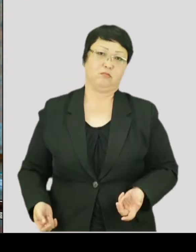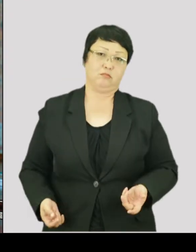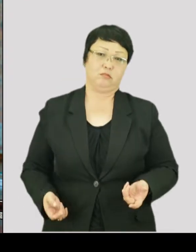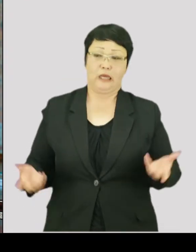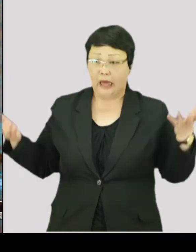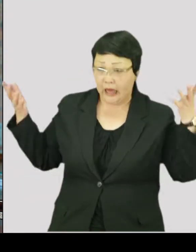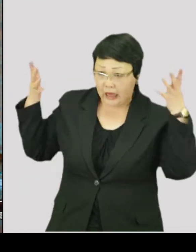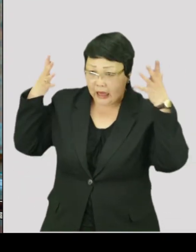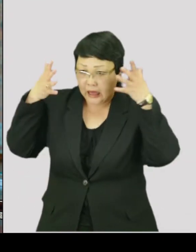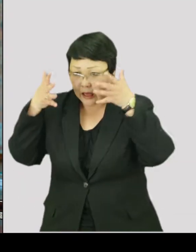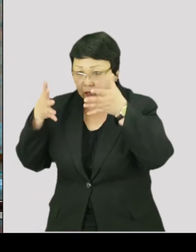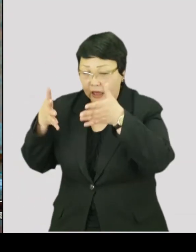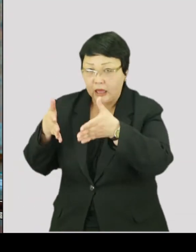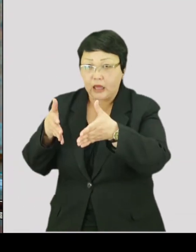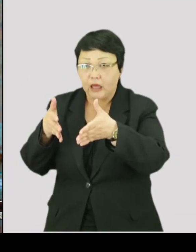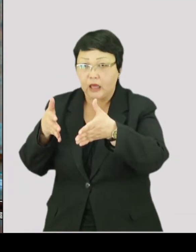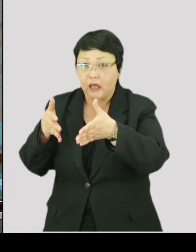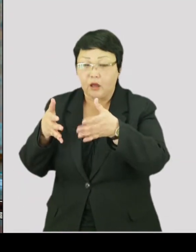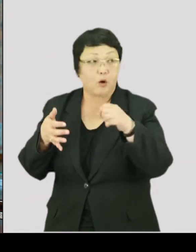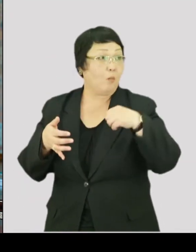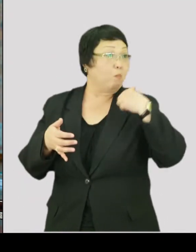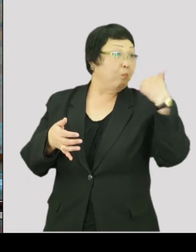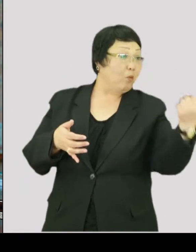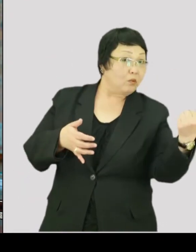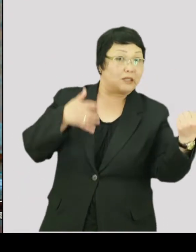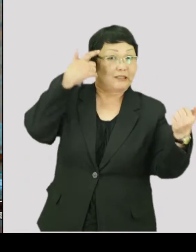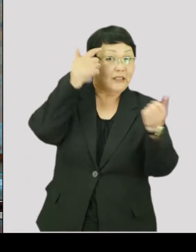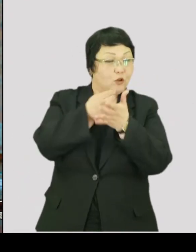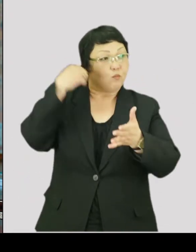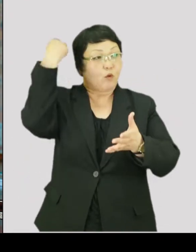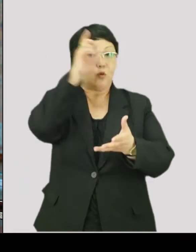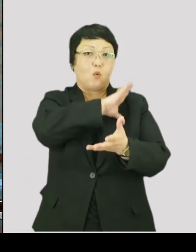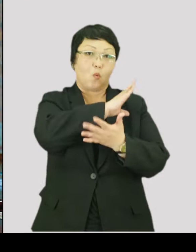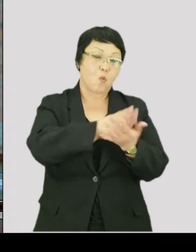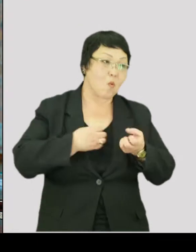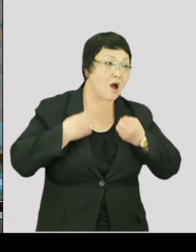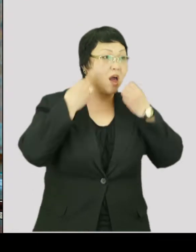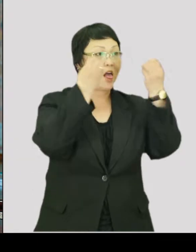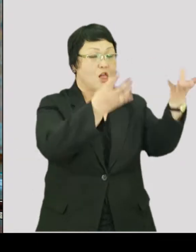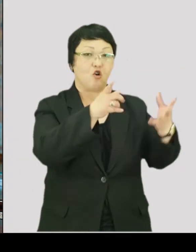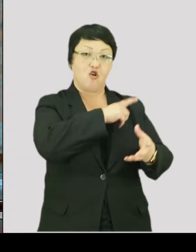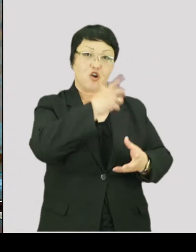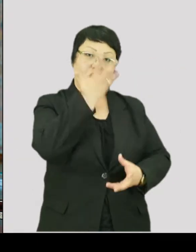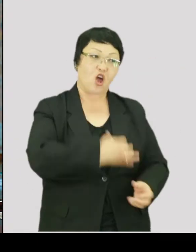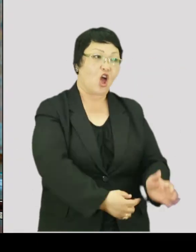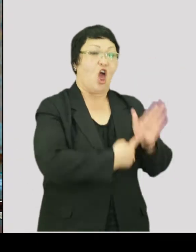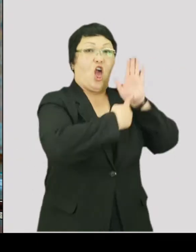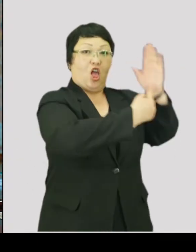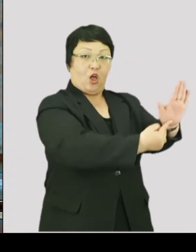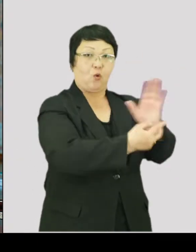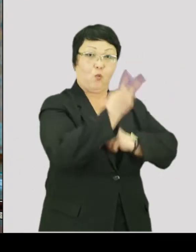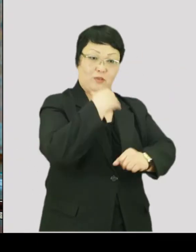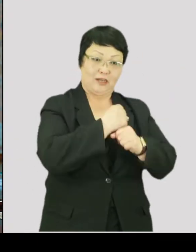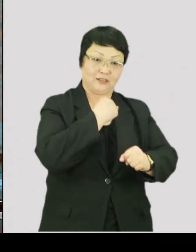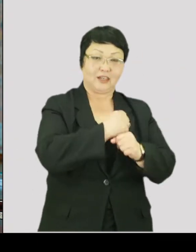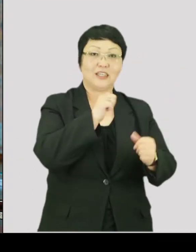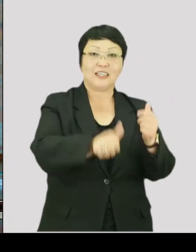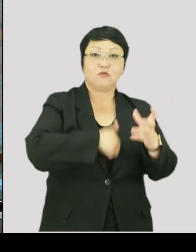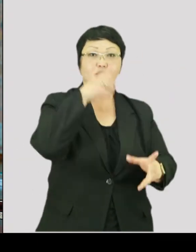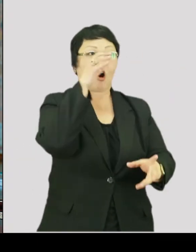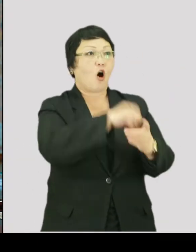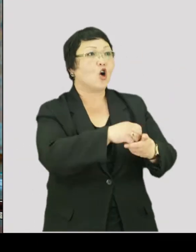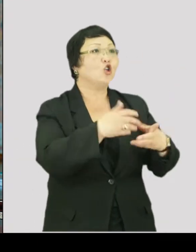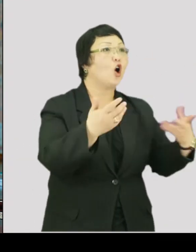дараагийн бусадтайгаа санаа бодлоо хуваалцах, тэрний дээд нь өөрийгөө илэрхийлэх, тэрний дээд нь янз бүрийн үйл ажиллагаанд идэвхтэй